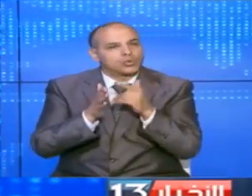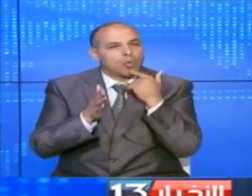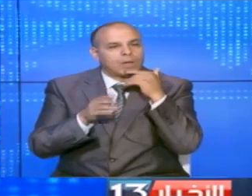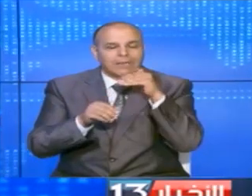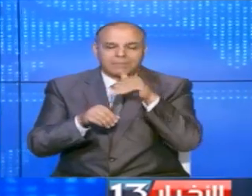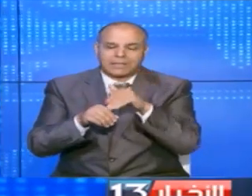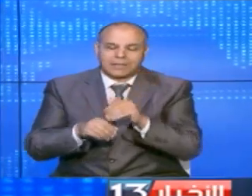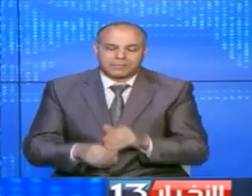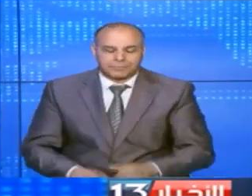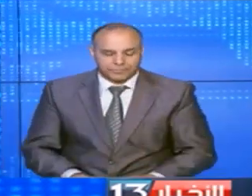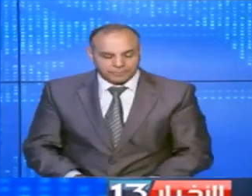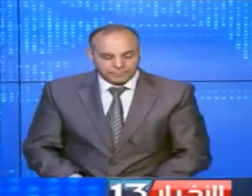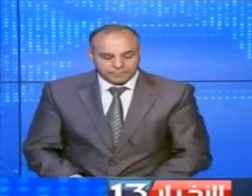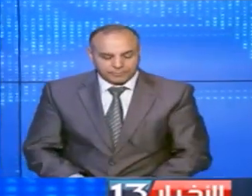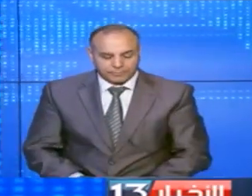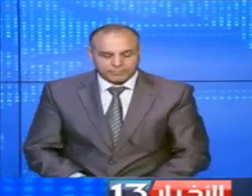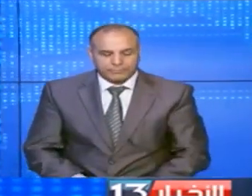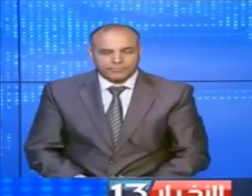الاقتراع